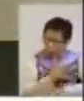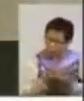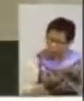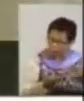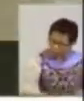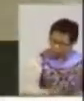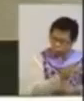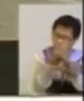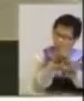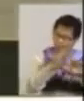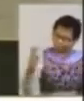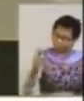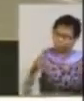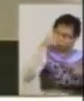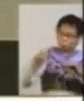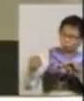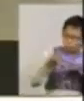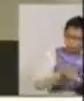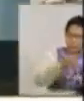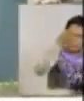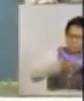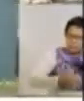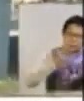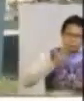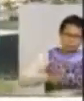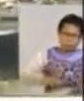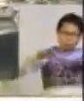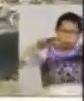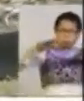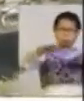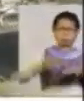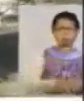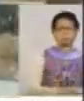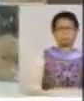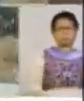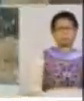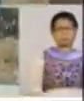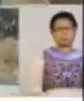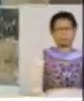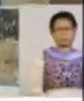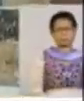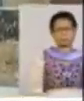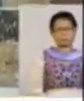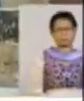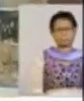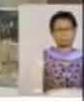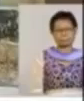semasa dan bersedia untuk dipindahkan sekiranya diperlukan berbuat demikian.